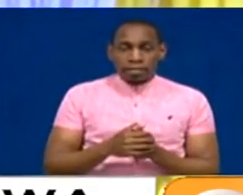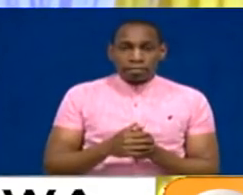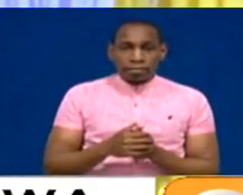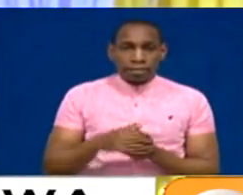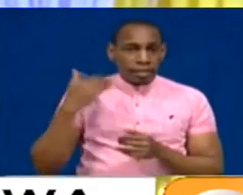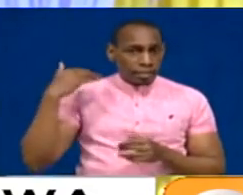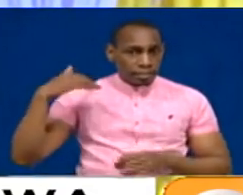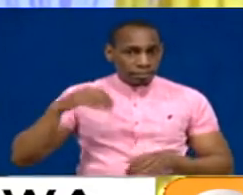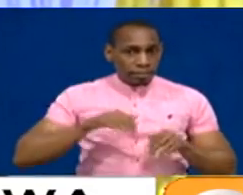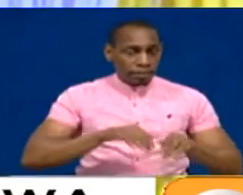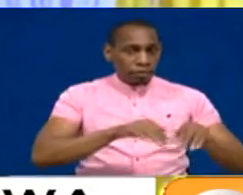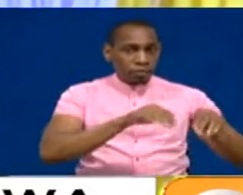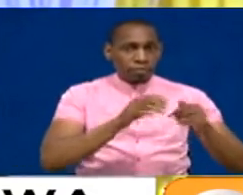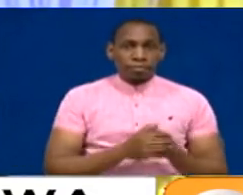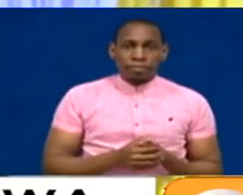sheepfold.